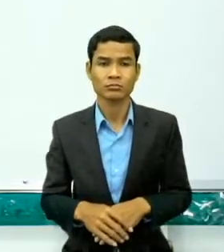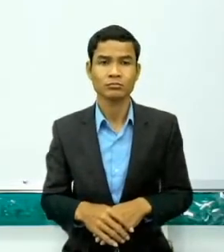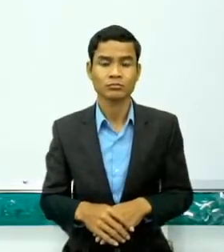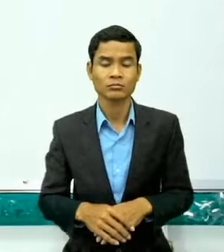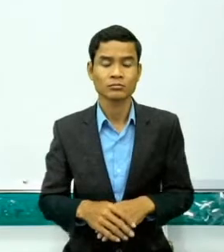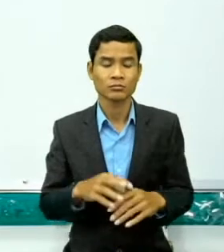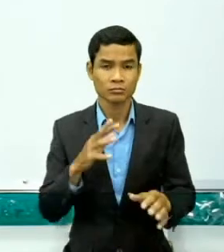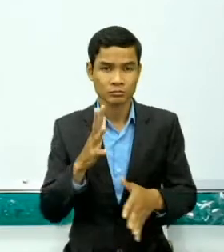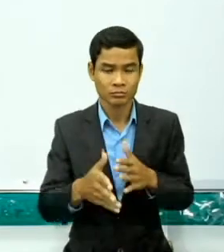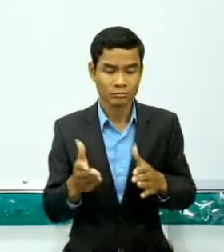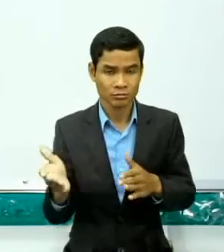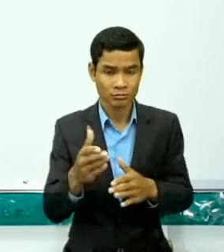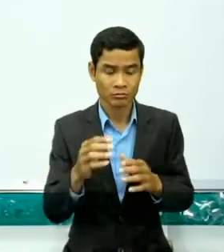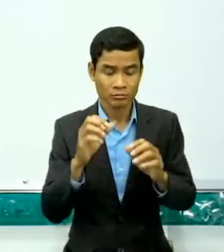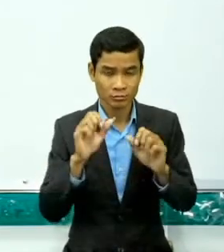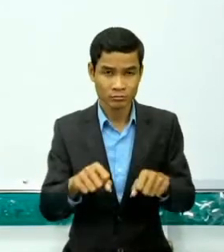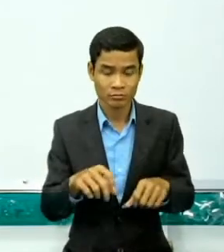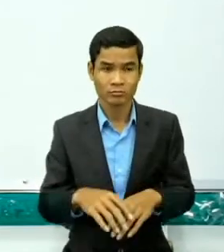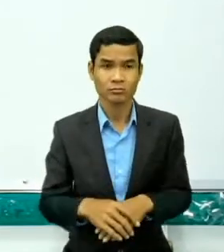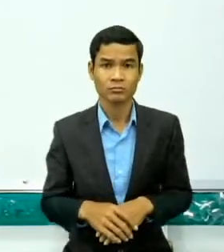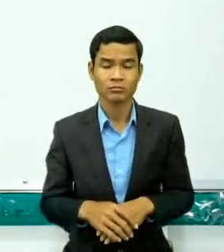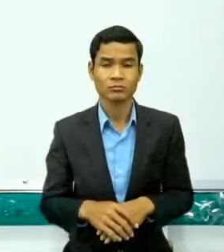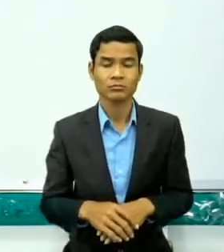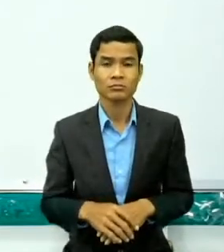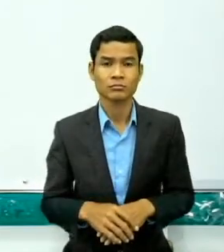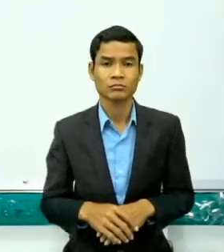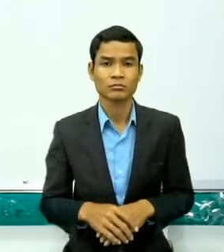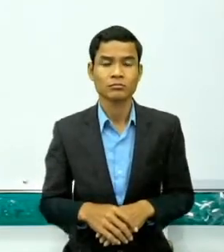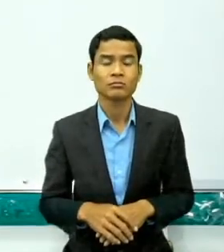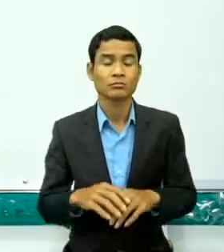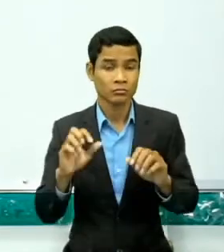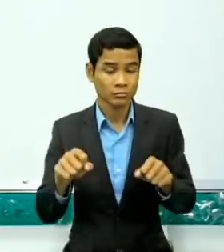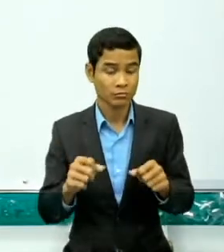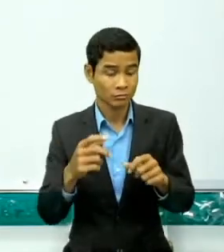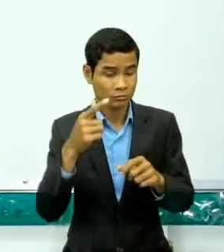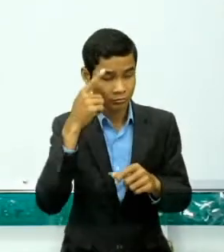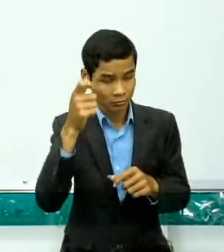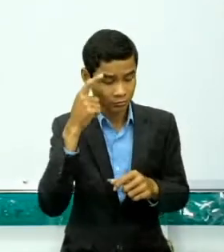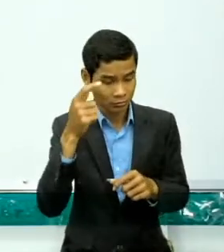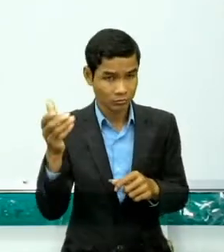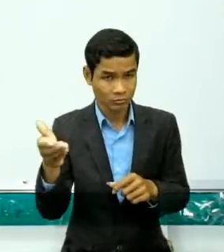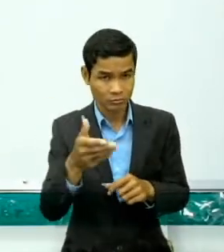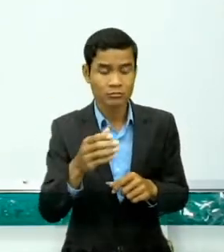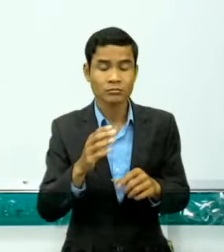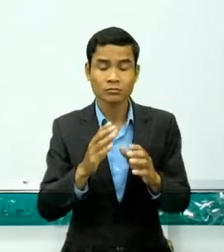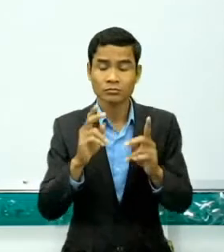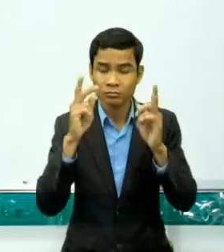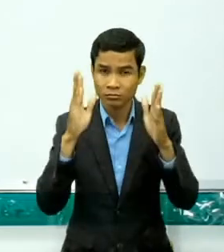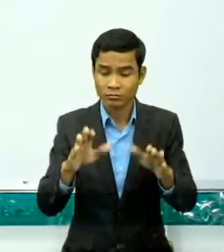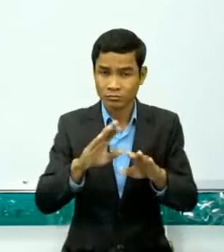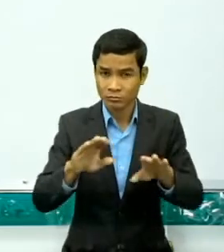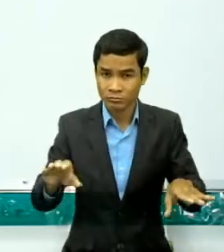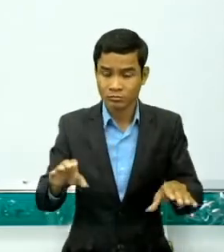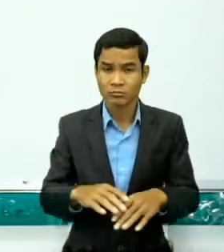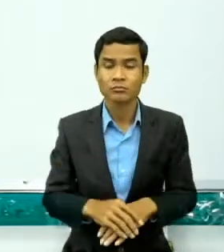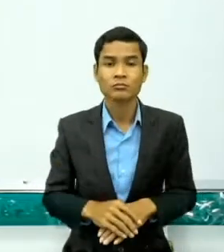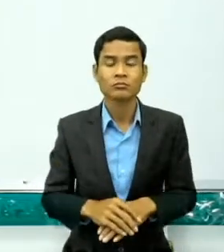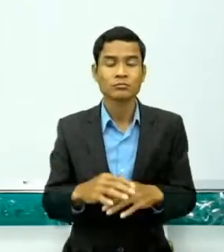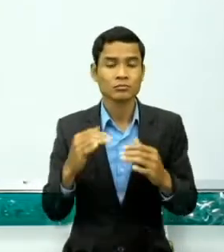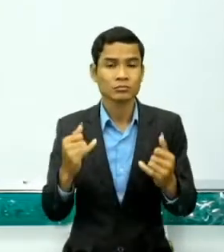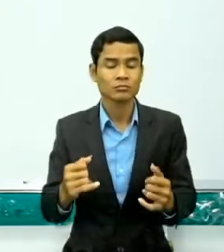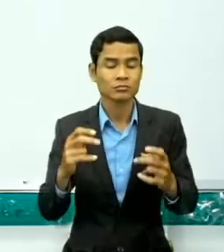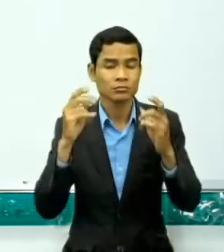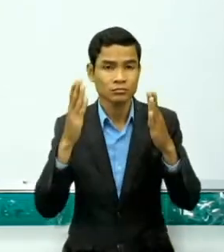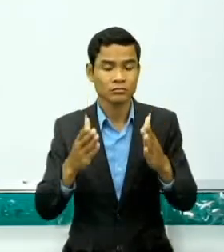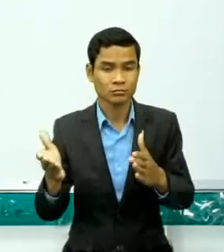កូនអានឲ្យអ្នកគ្រូស្ដាប់ម្ដងទៀតមើលកូនចាពូកែមែនតើកូនកូនរបស់អ្នកគ្រូចាឥឡូវអ្នក